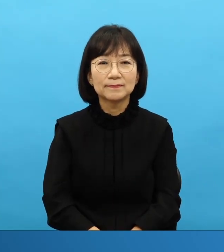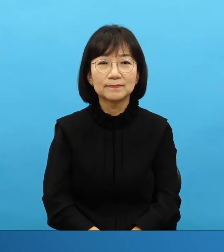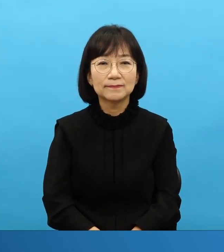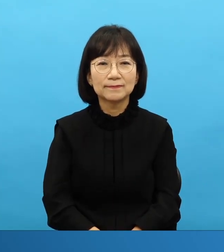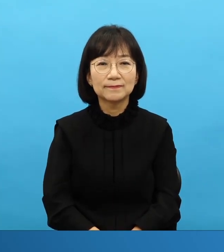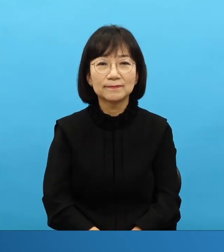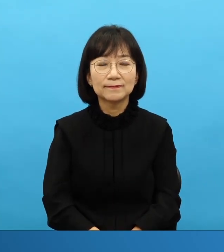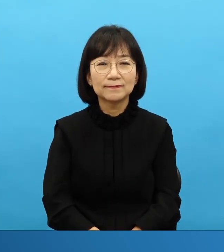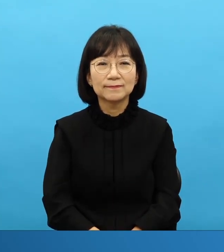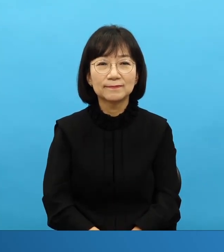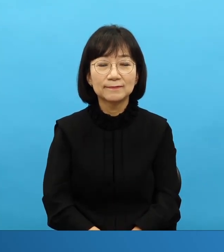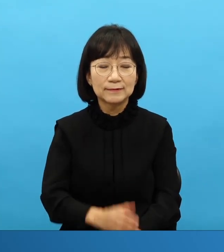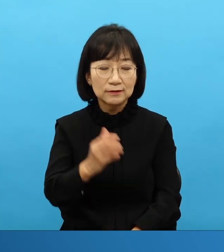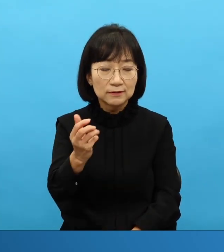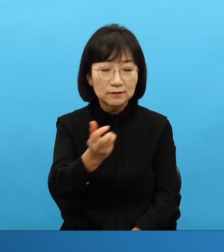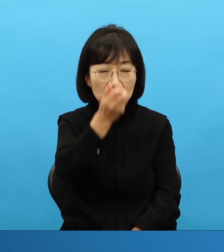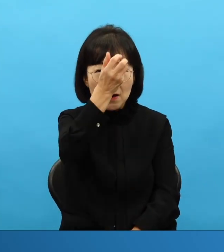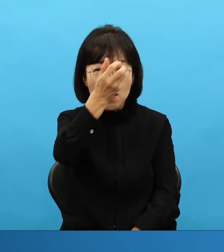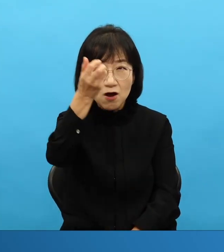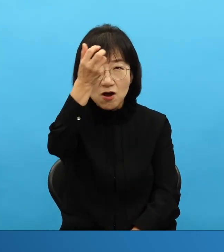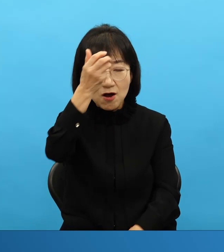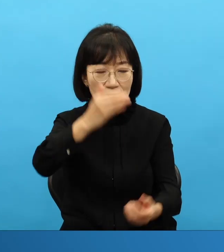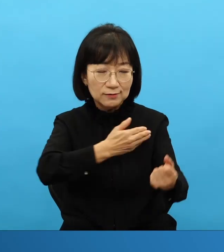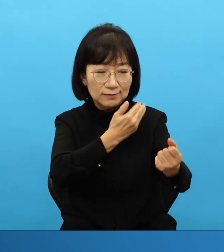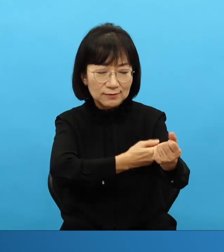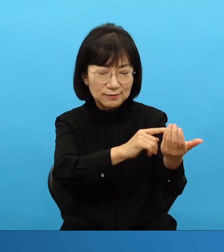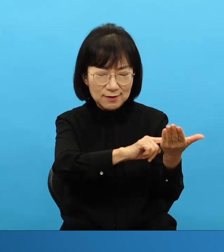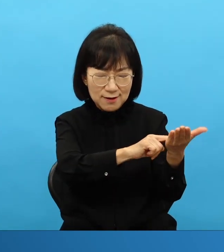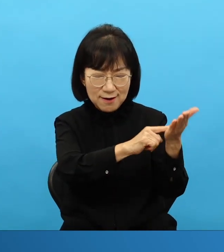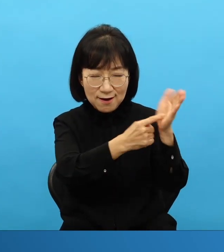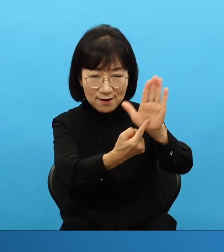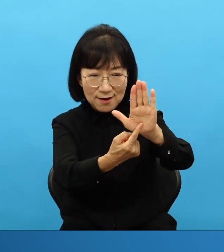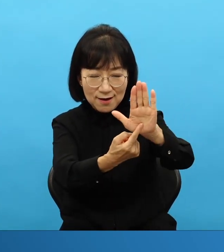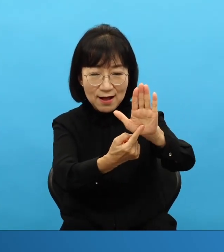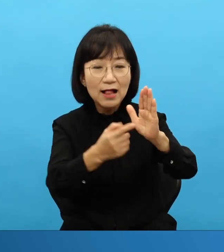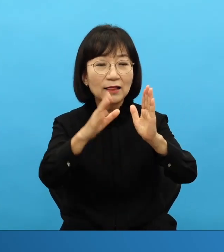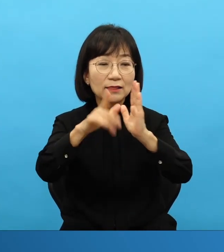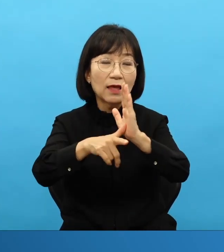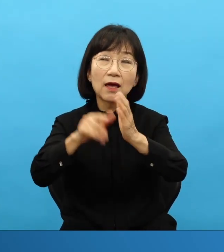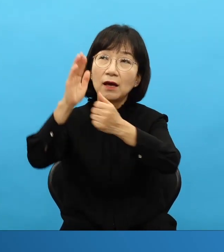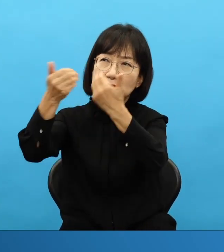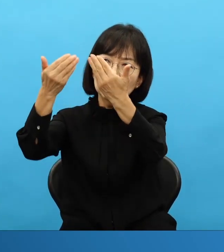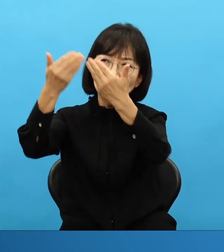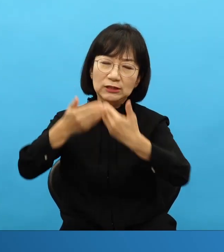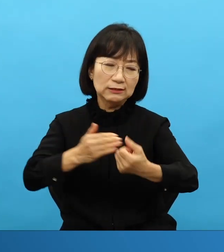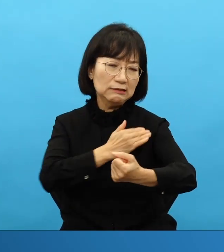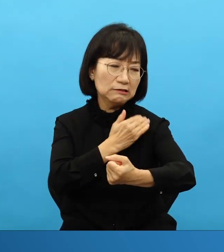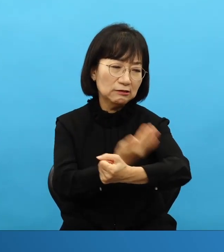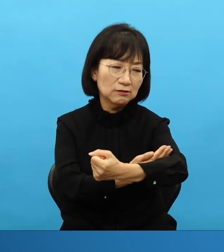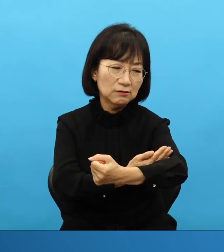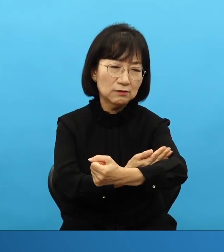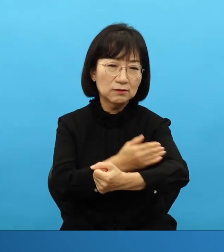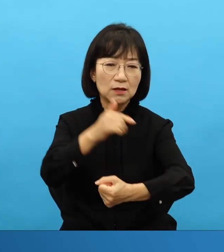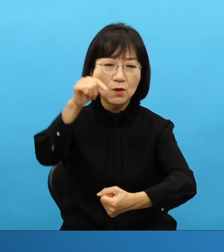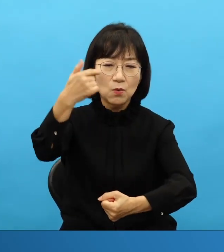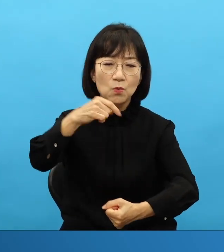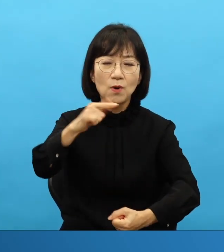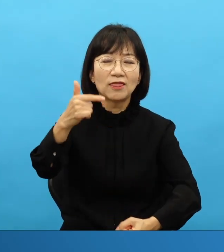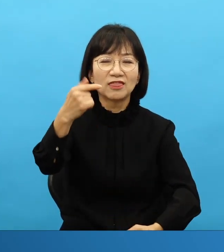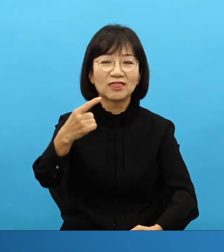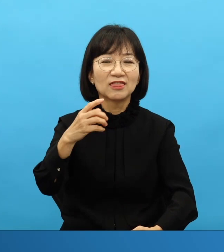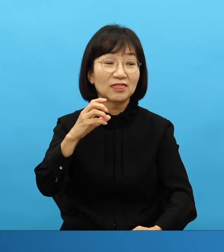능력이 나타나는 곳에는 권능이 나타납니다. 这圣灵的能力彰显之处，就会彰显 권능이는 全能。